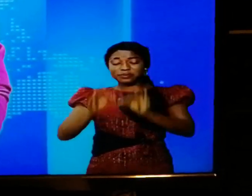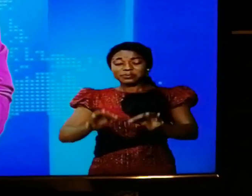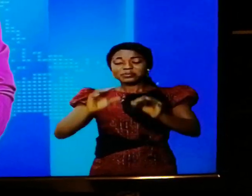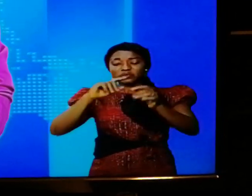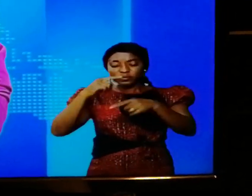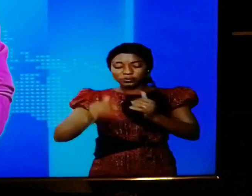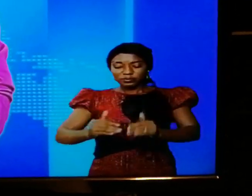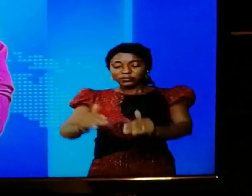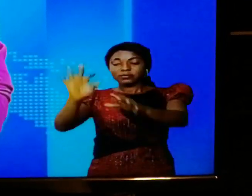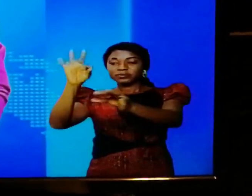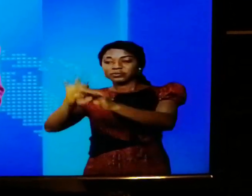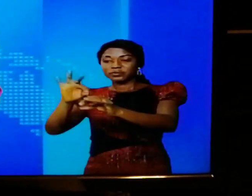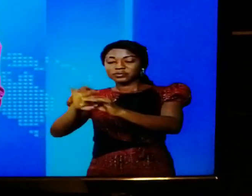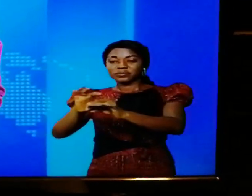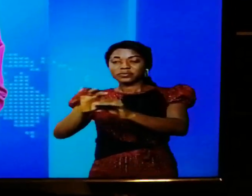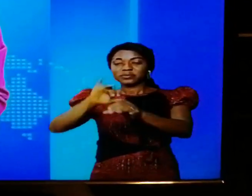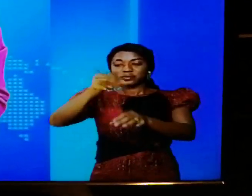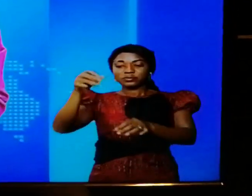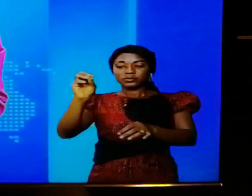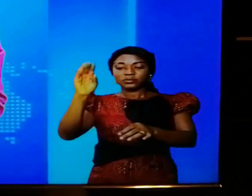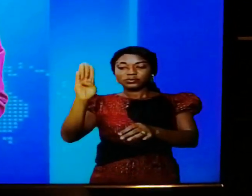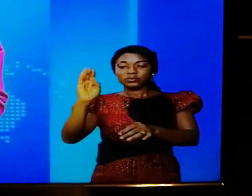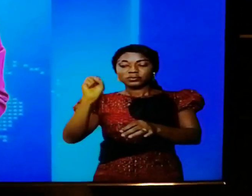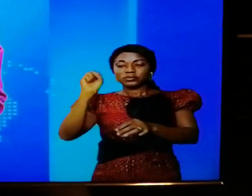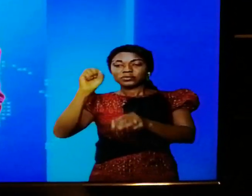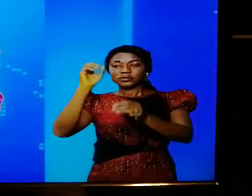l'heure qu'il est. Joe Biden a